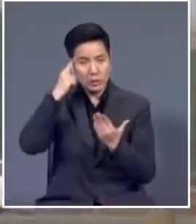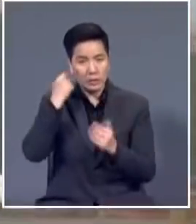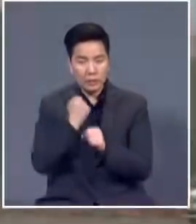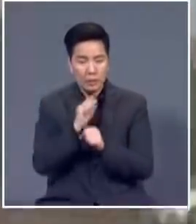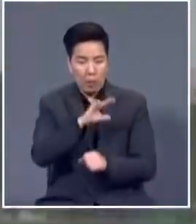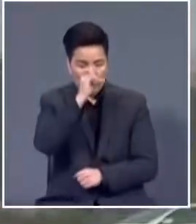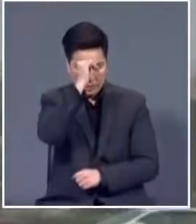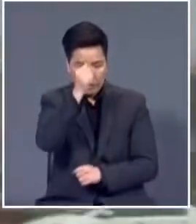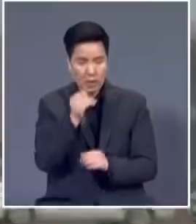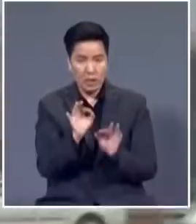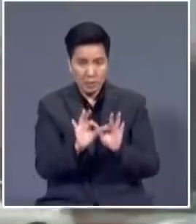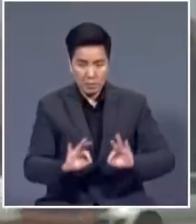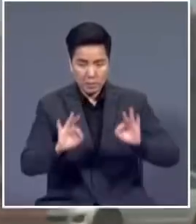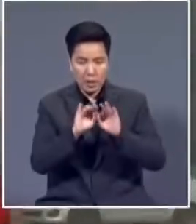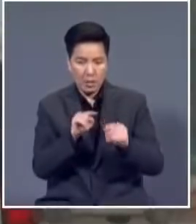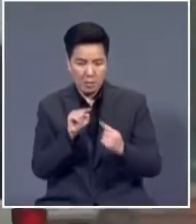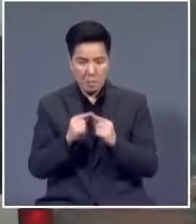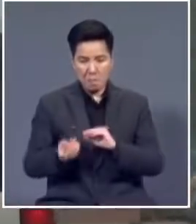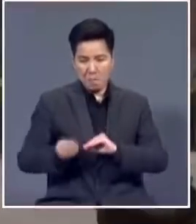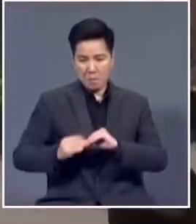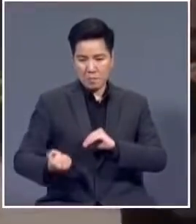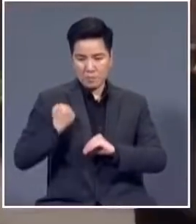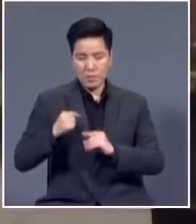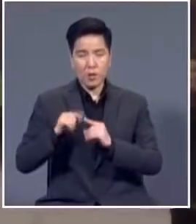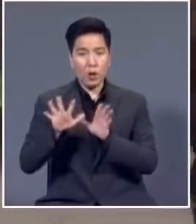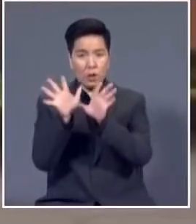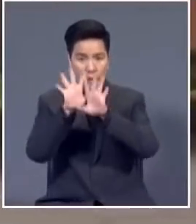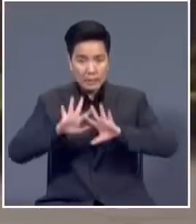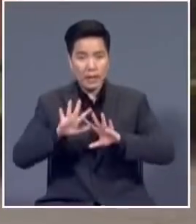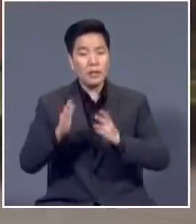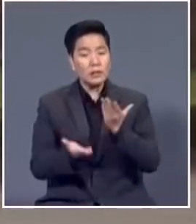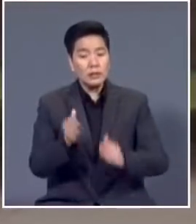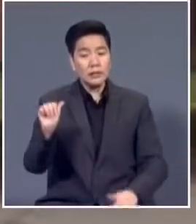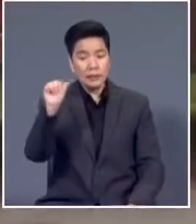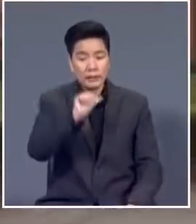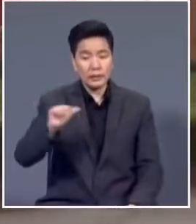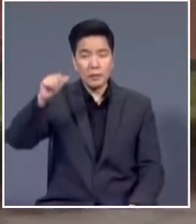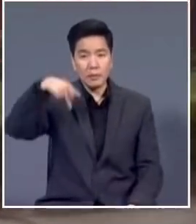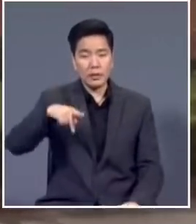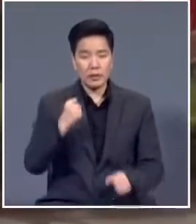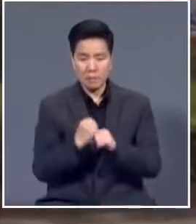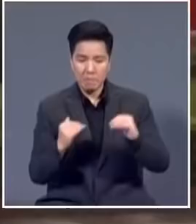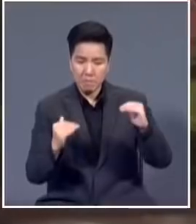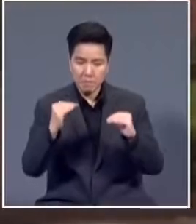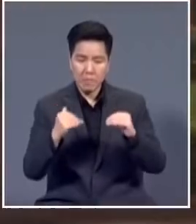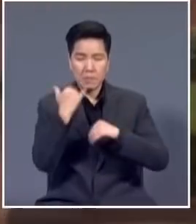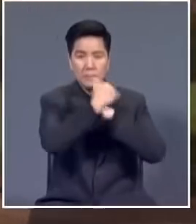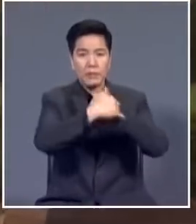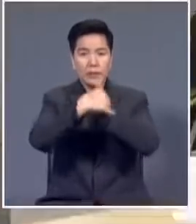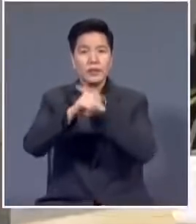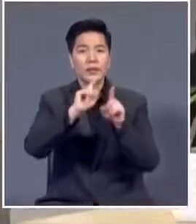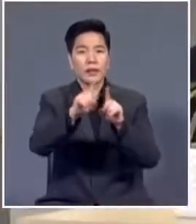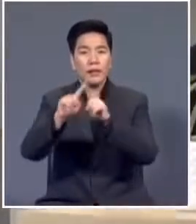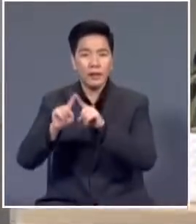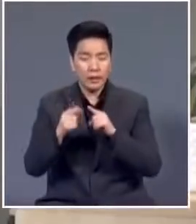อินเดียในประเทศอาเซียนและเอเชียแปซิฟิกอย่างเป็นรูปธรรมเพื่อจะสร้างสมดุลอำนาจกับประเทศมหาอำนาจอื่นด้วยนะครับ